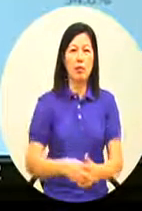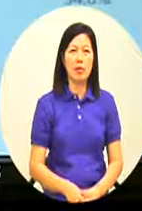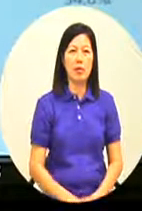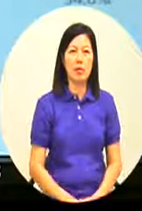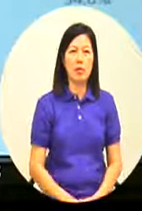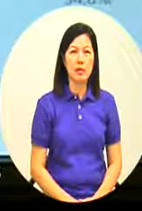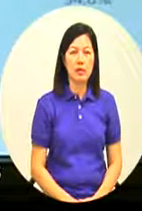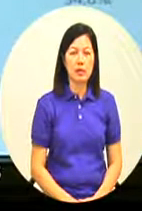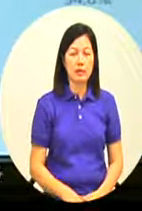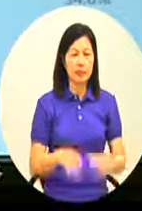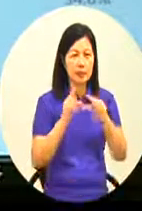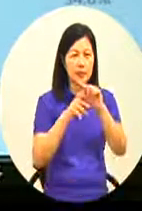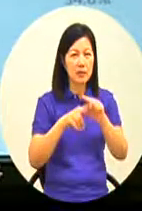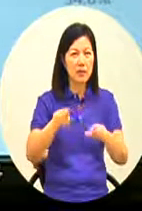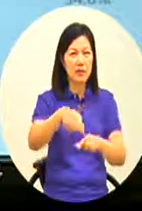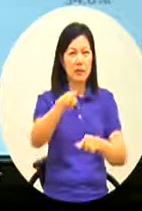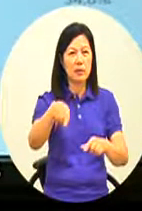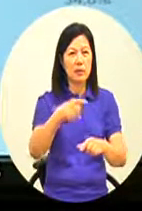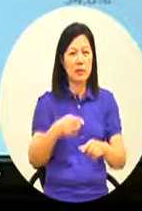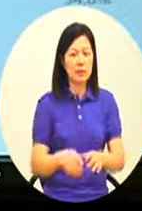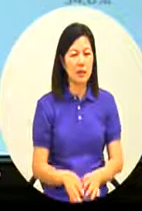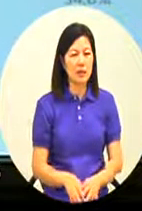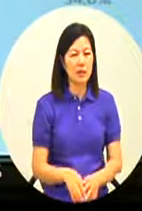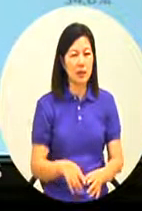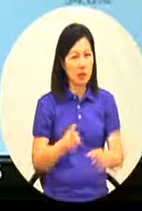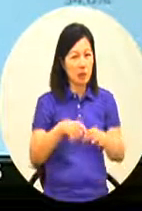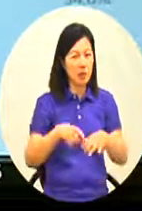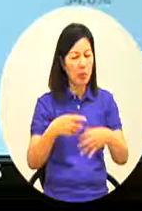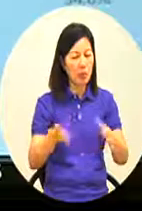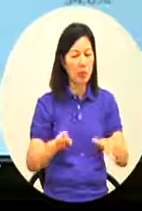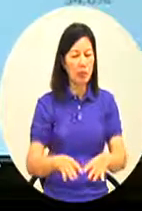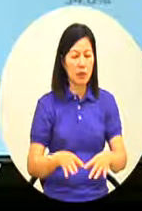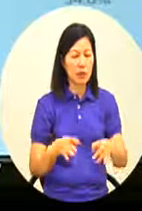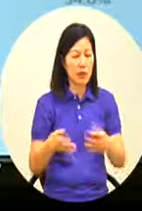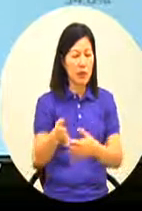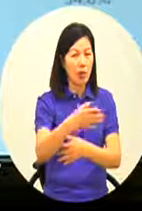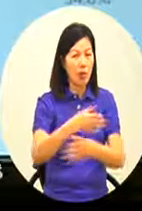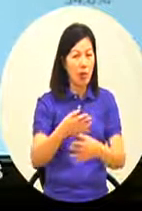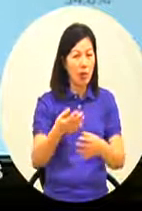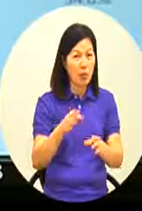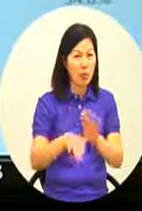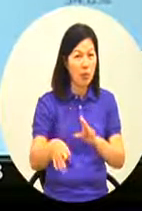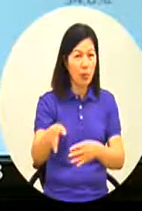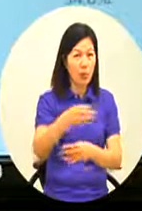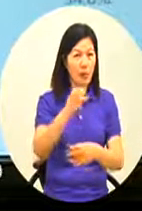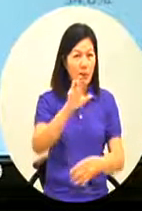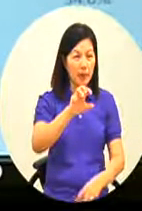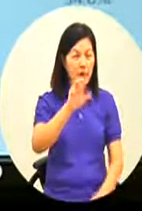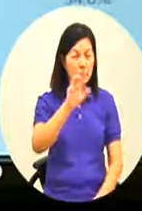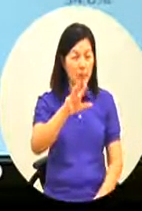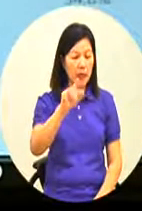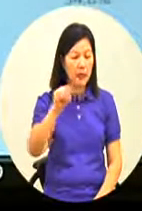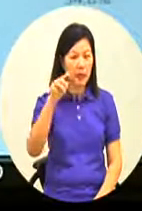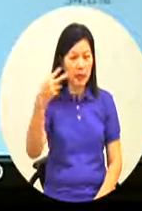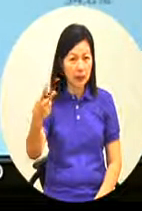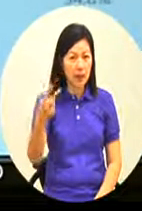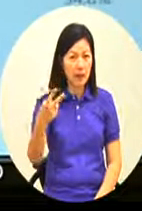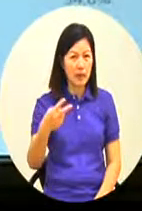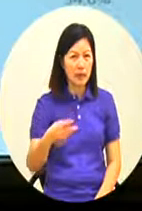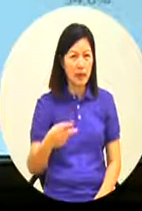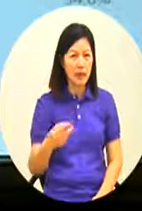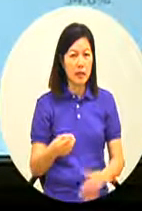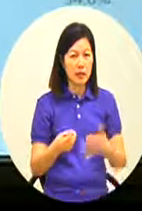个，是不是？结果呢，他们课了多少税？他们课了88.2亿呀、啊。虽然他们是成长